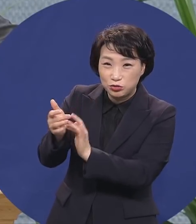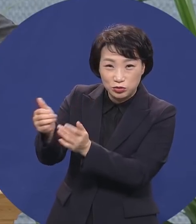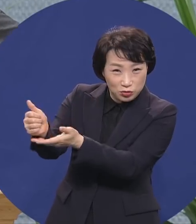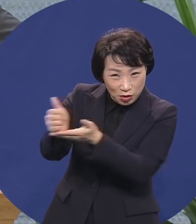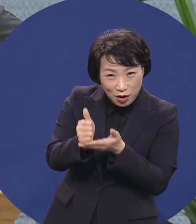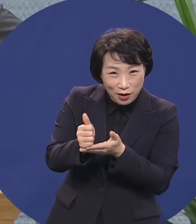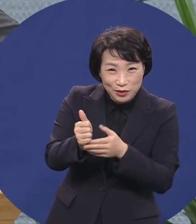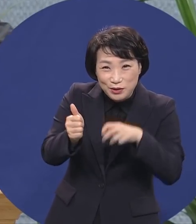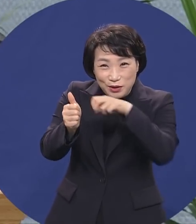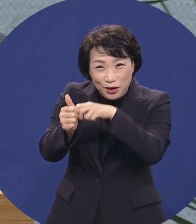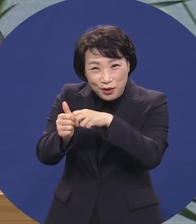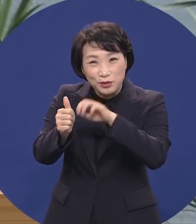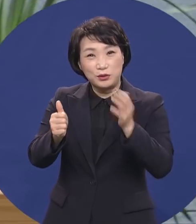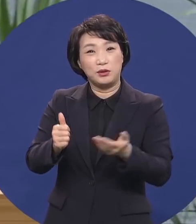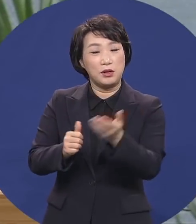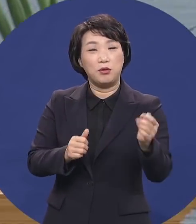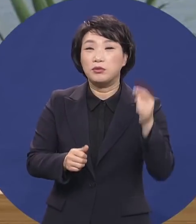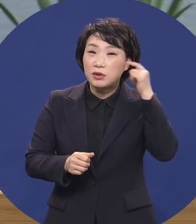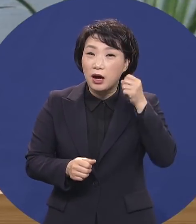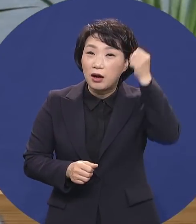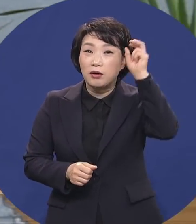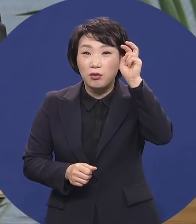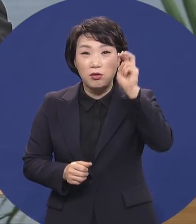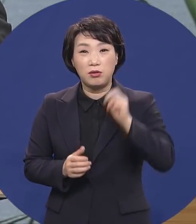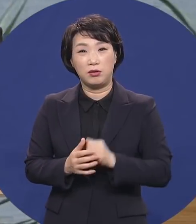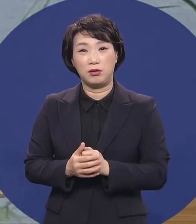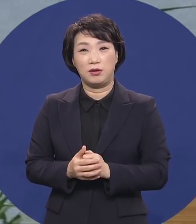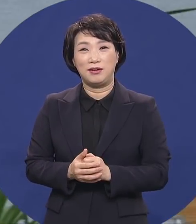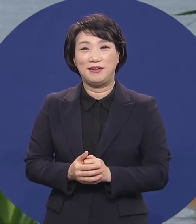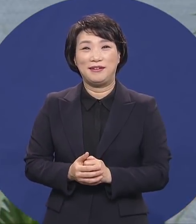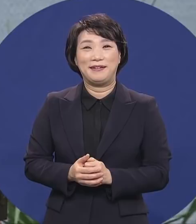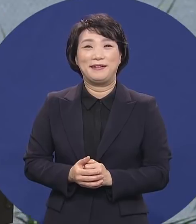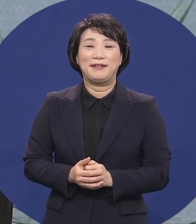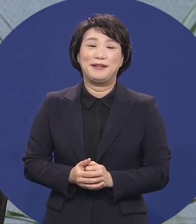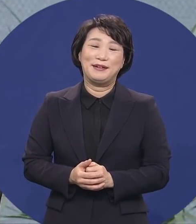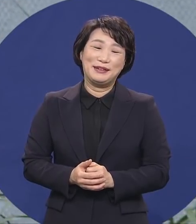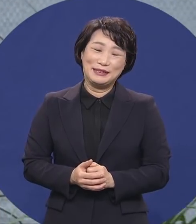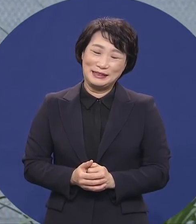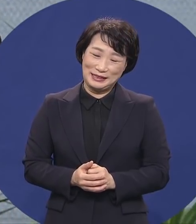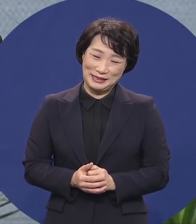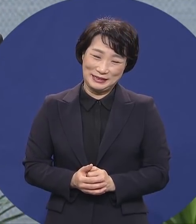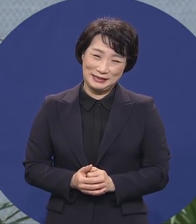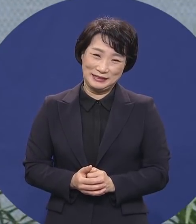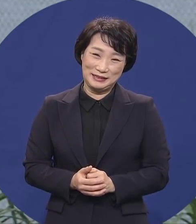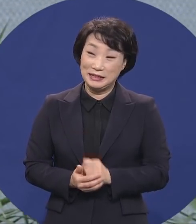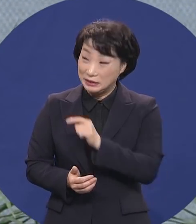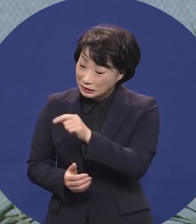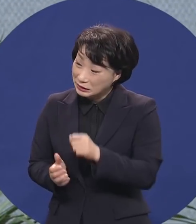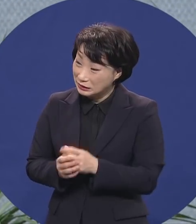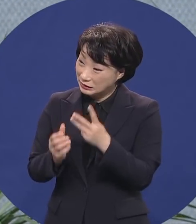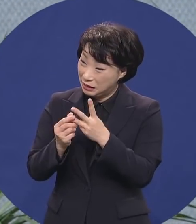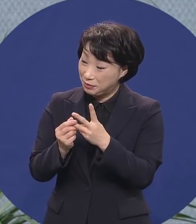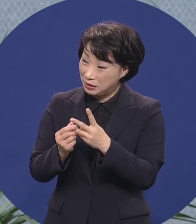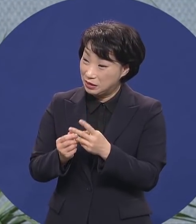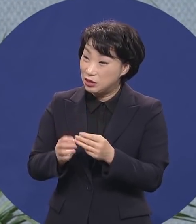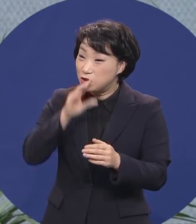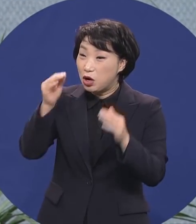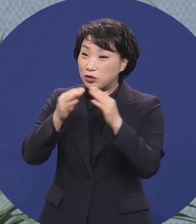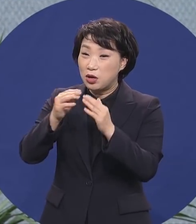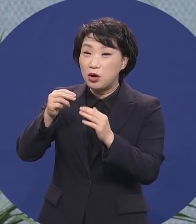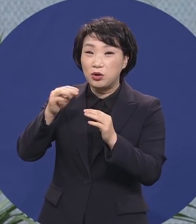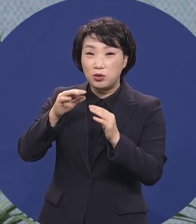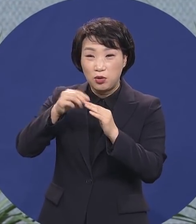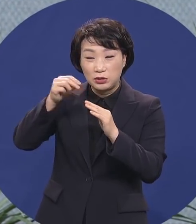뜯어먹고 살면 되겠구나 하지 않겠냐 이 거죠. 네가 이 높은 성전